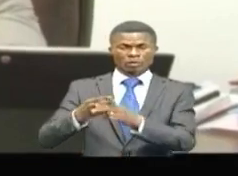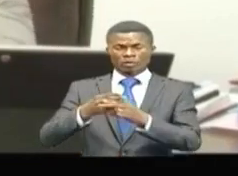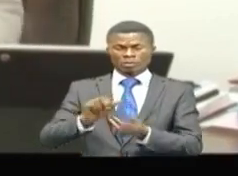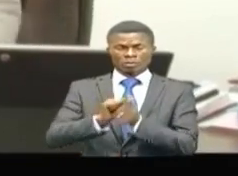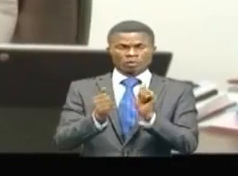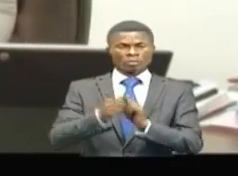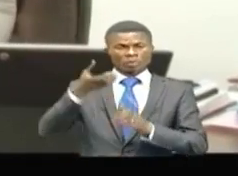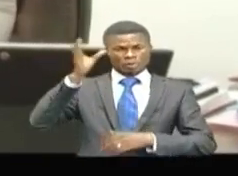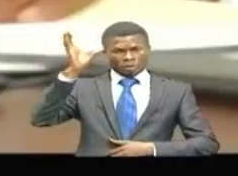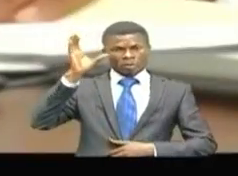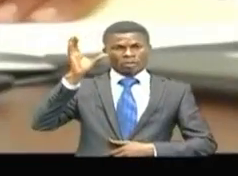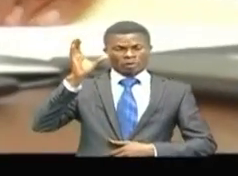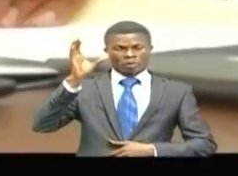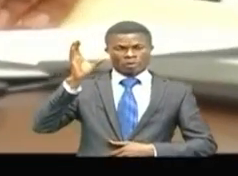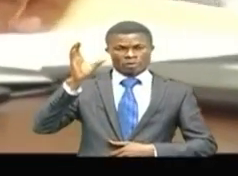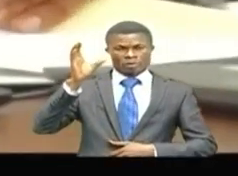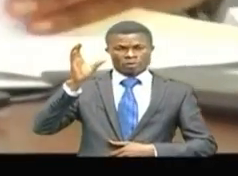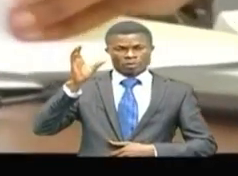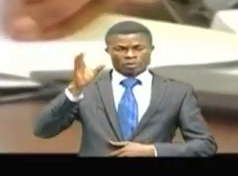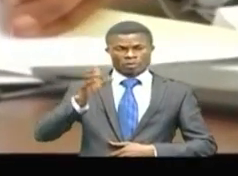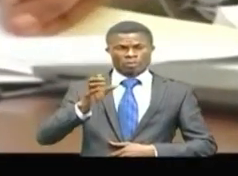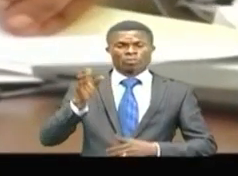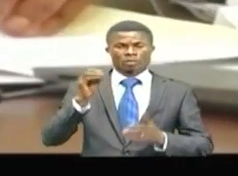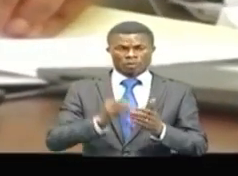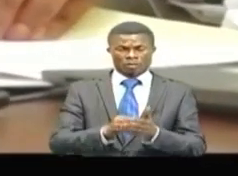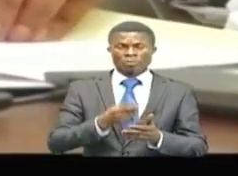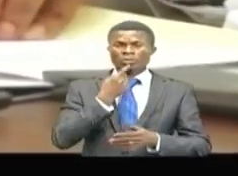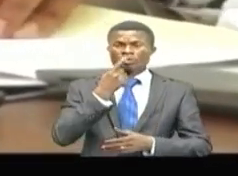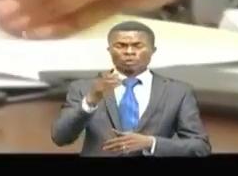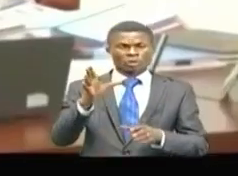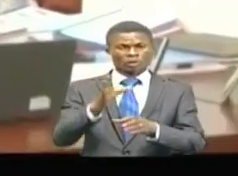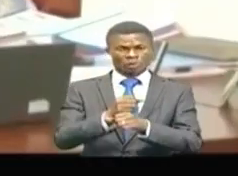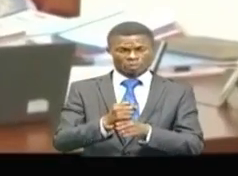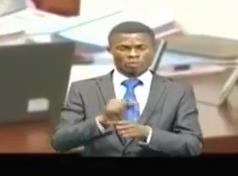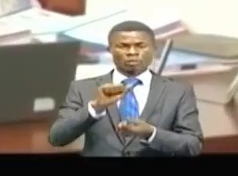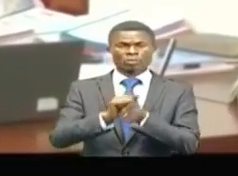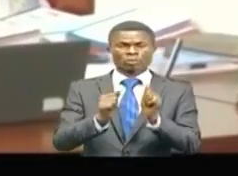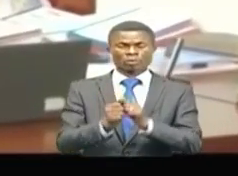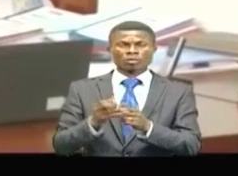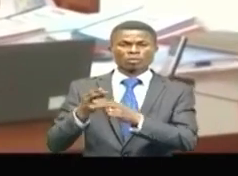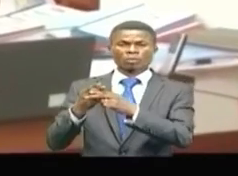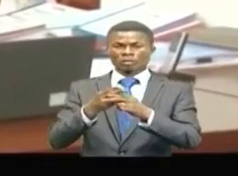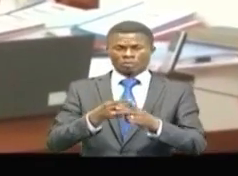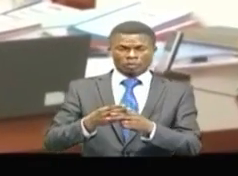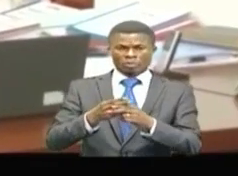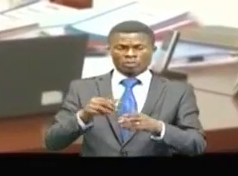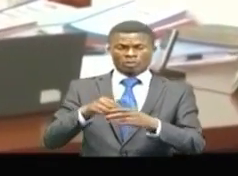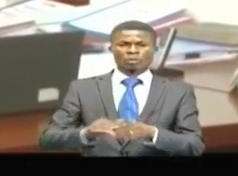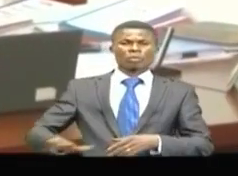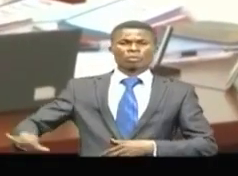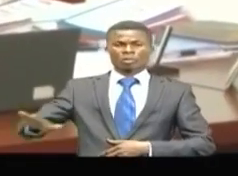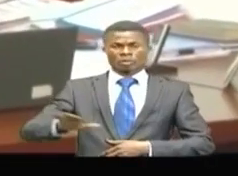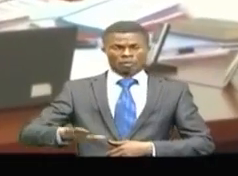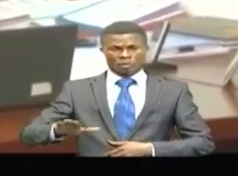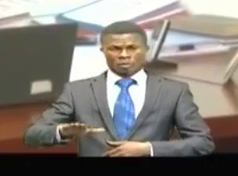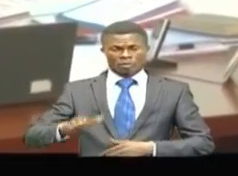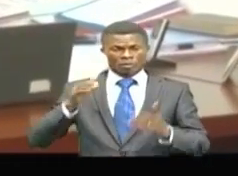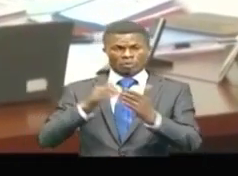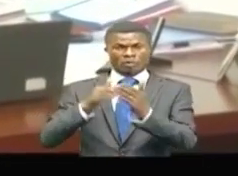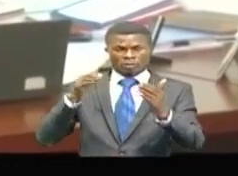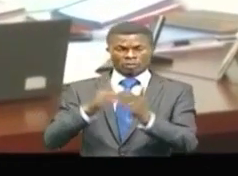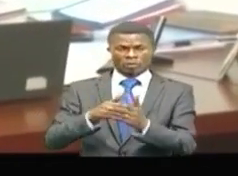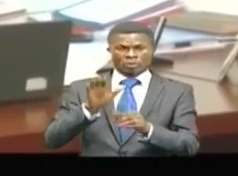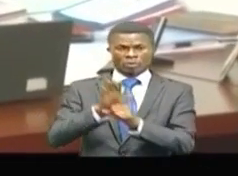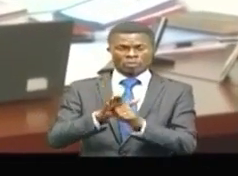coutumières, a par la suite brossé synthétiquement la situation sécuritaire dans le pays, marquée par des attaques de